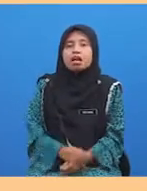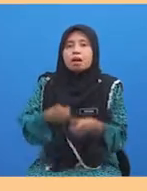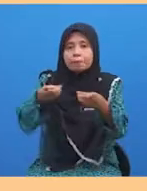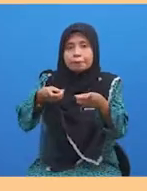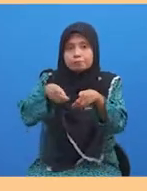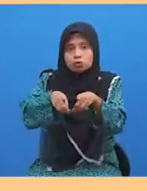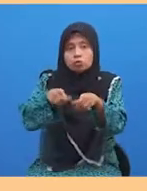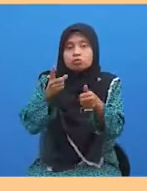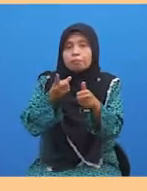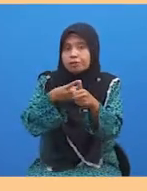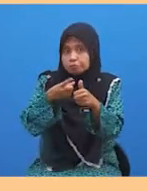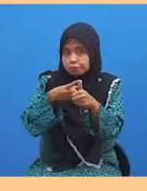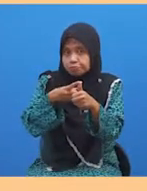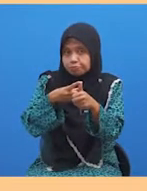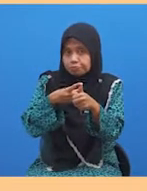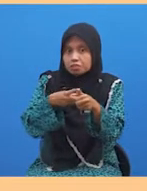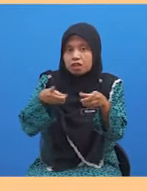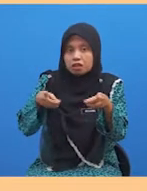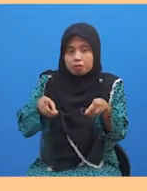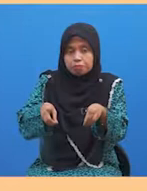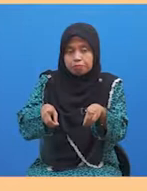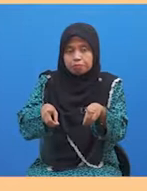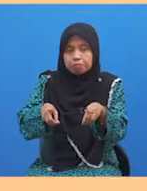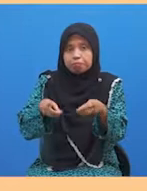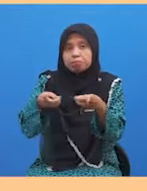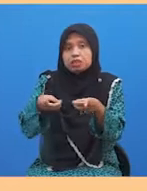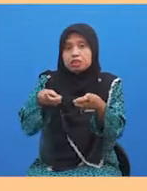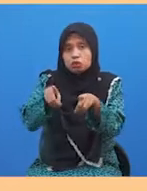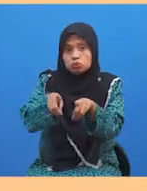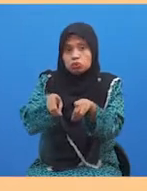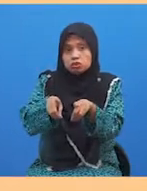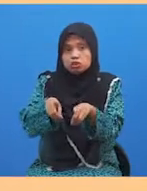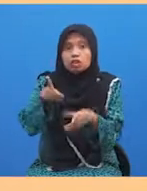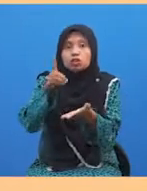Peristiwa pertama ialah peristiwa Dr. Raiha